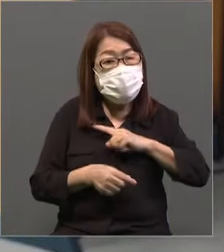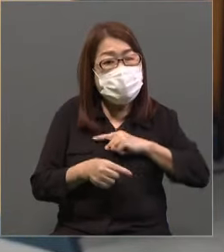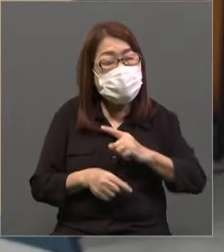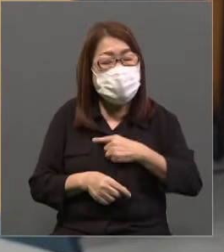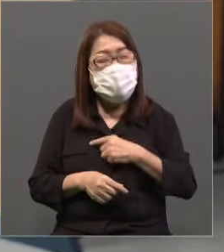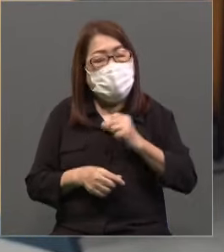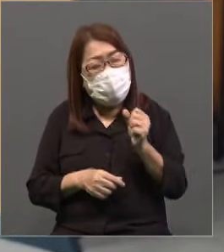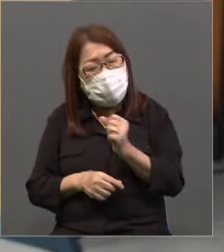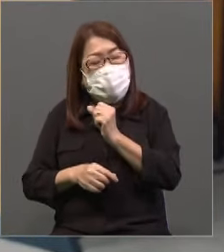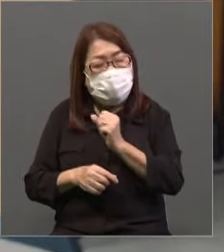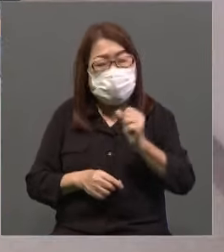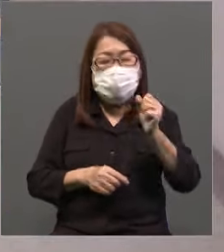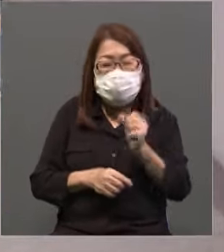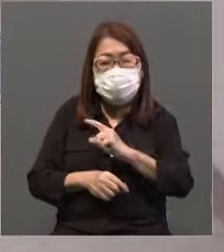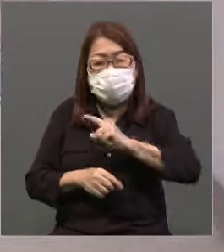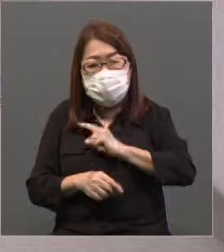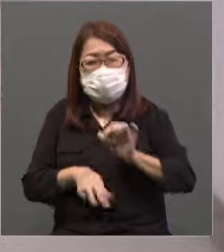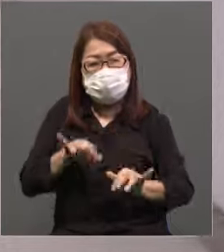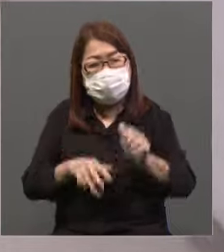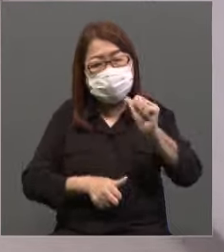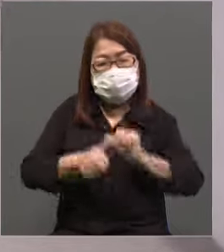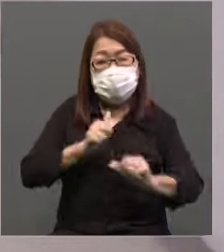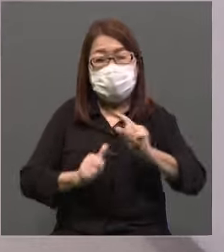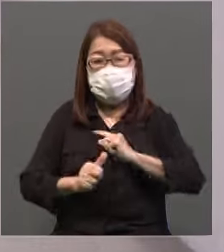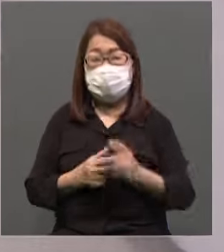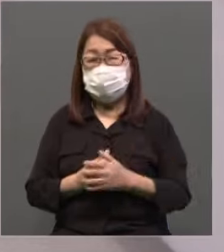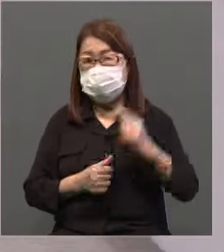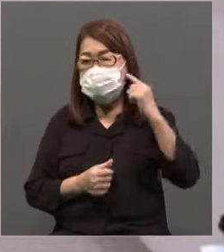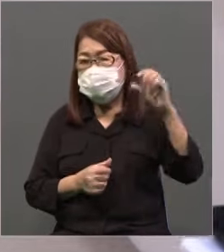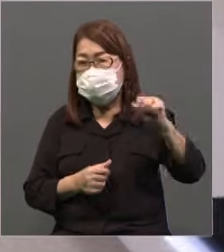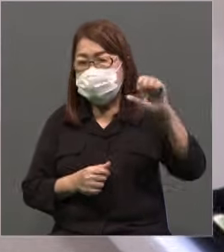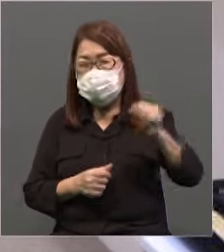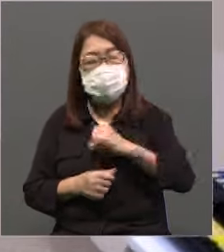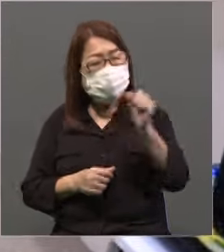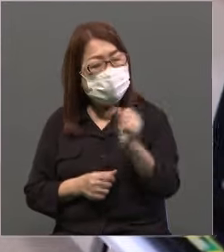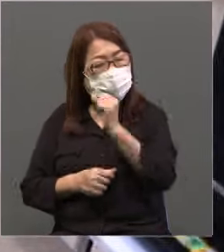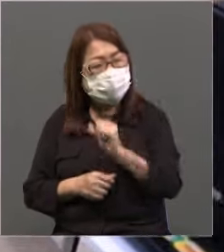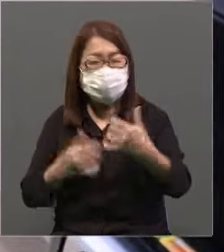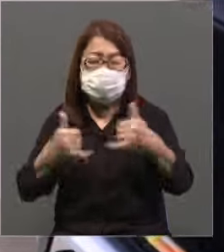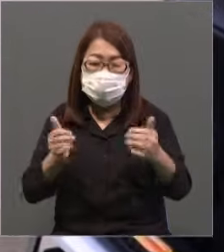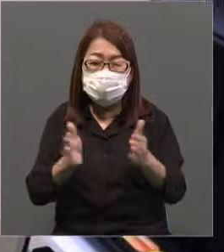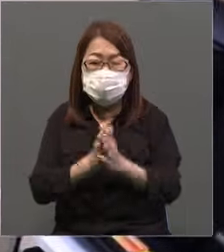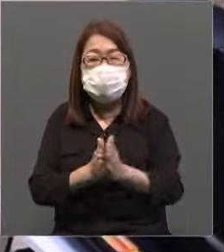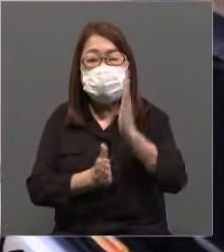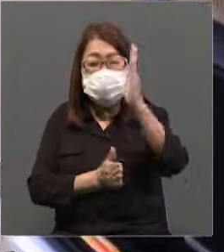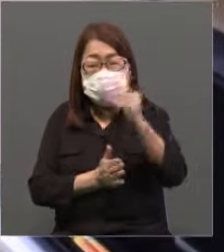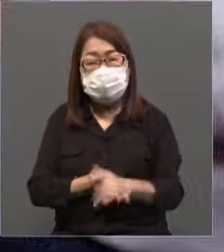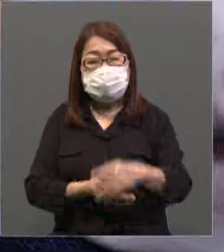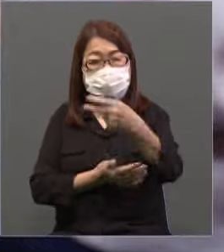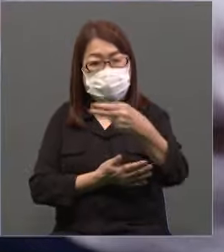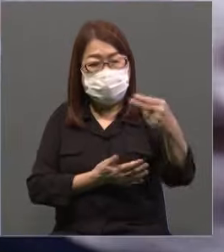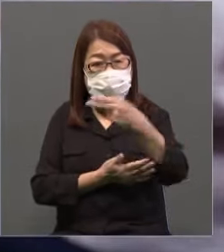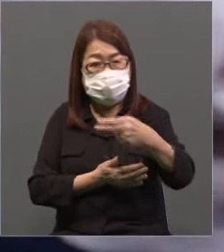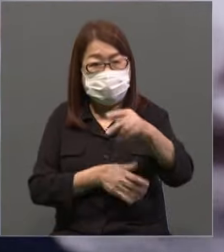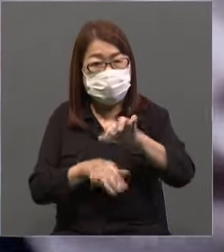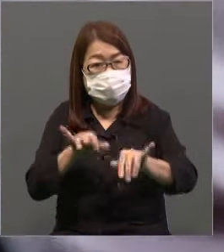มาเล่นเองบ้างอะไรเงี้ยค่ะ จากการฟังร้องเล่นพัฒนาสู่การอ่านเขียนทฤษฎีดนตรีเด็กๆยัง